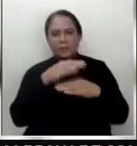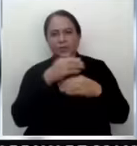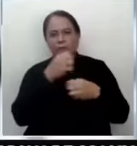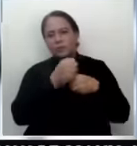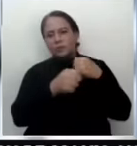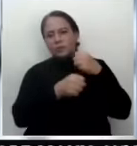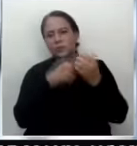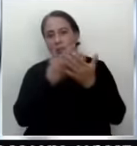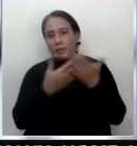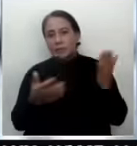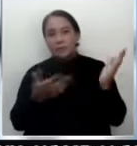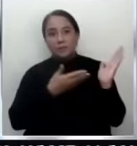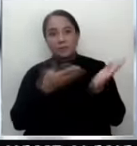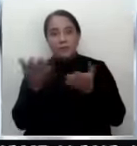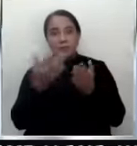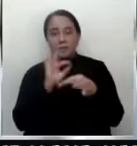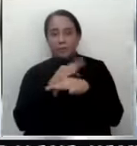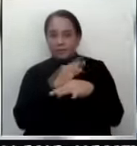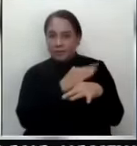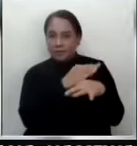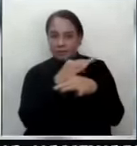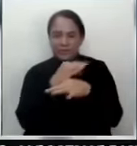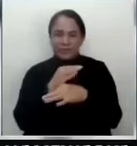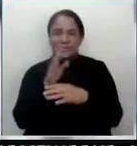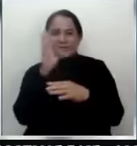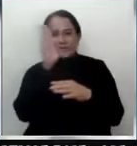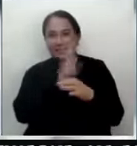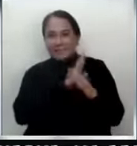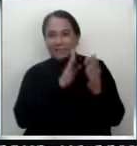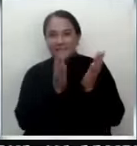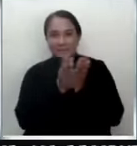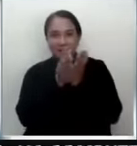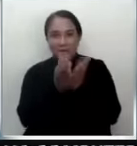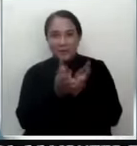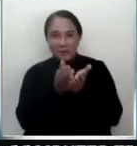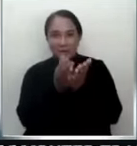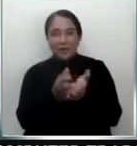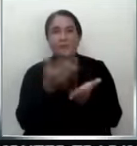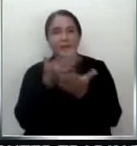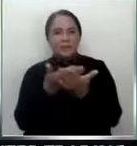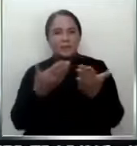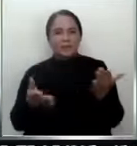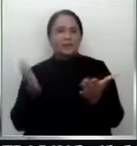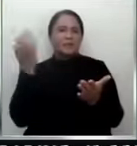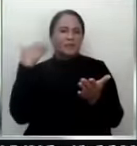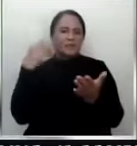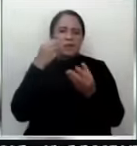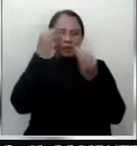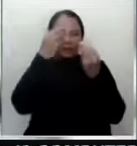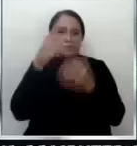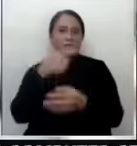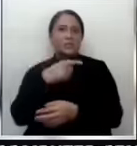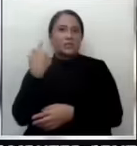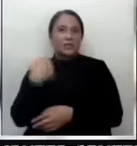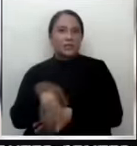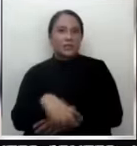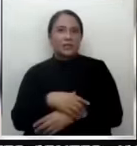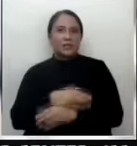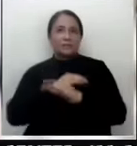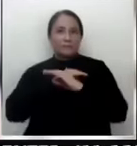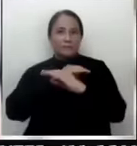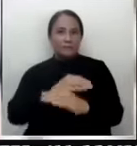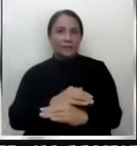hinahatid doon para ayusin ang mga nasirang bahagi ng barko. Mga material na dati nang sinabi ng China na haharangin nila. Hindi